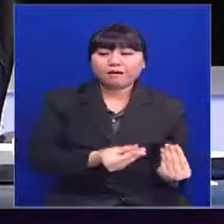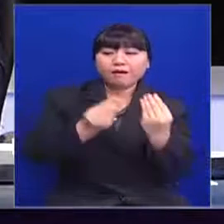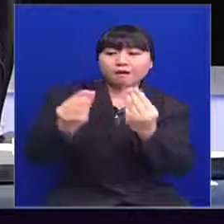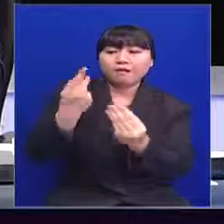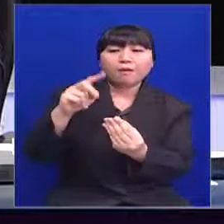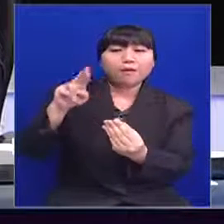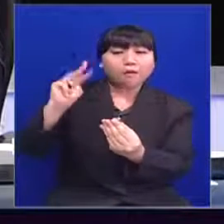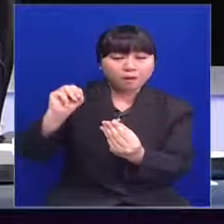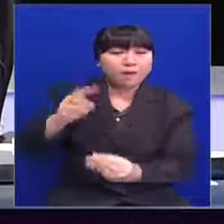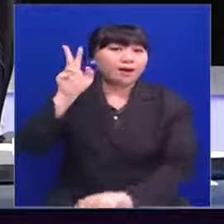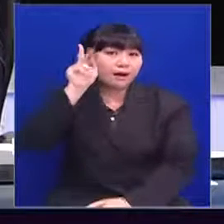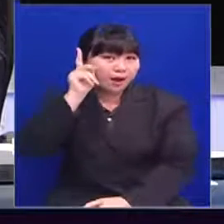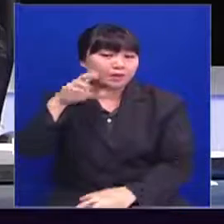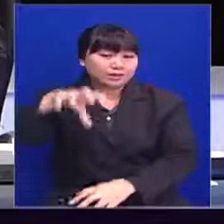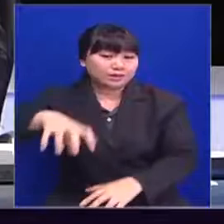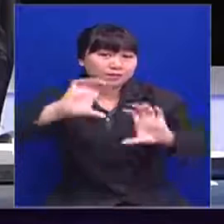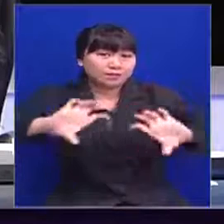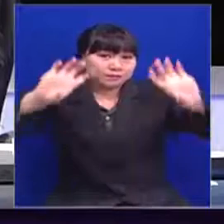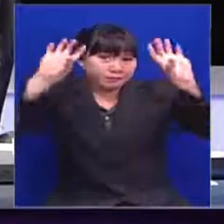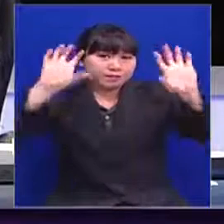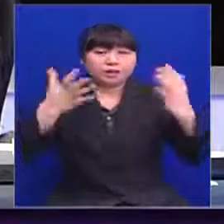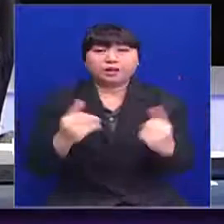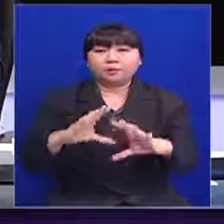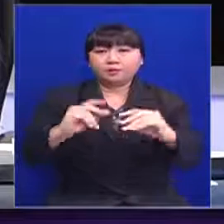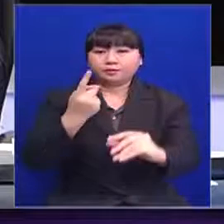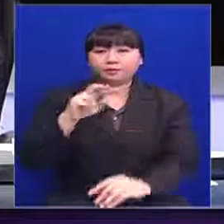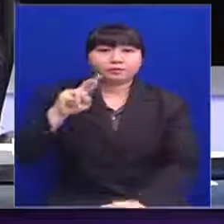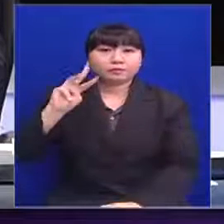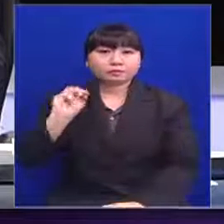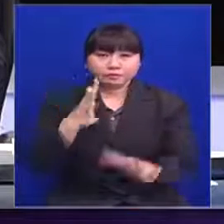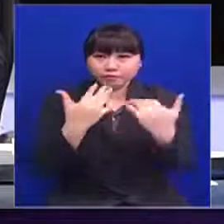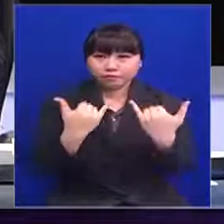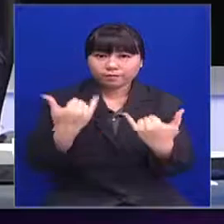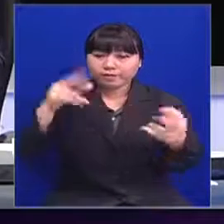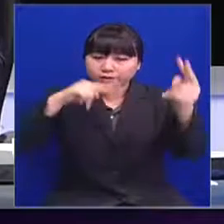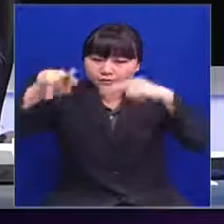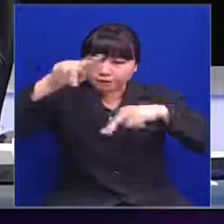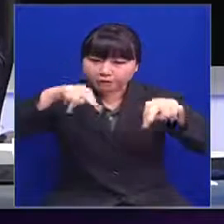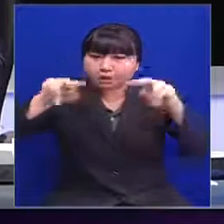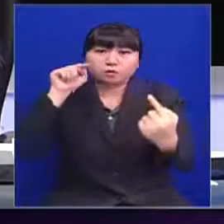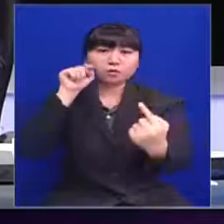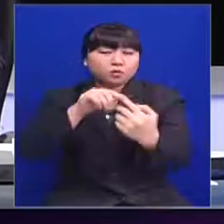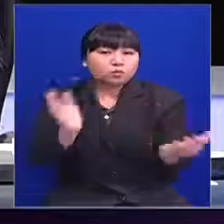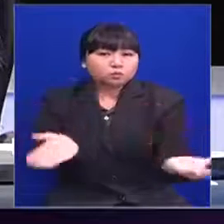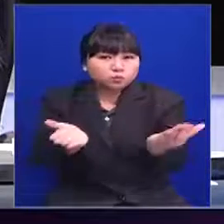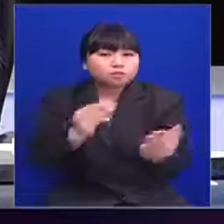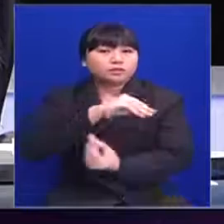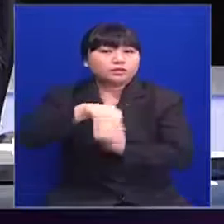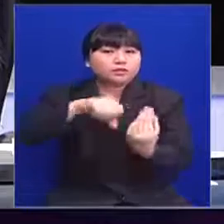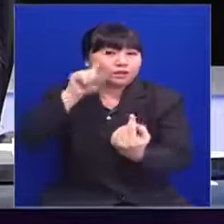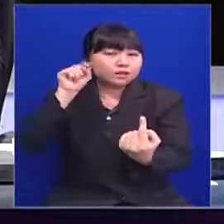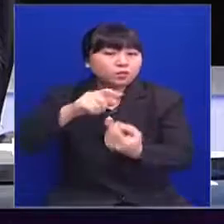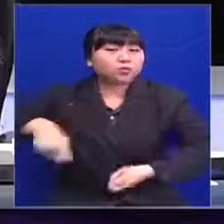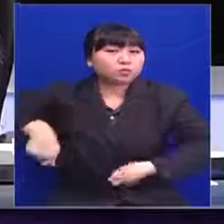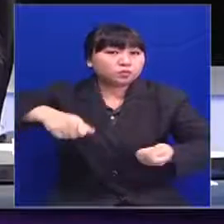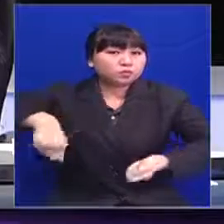สื่อมวลชนที่ทำเนียบรัฐบาลครับขณะที่การประชุมคณะรัฐมนตรีในวันนี้จะมีการพิจารณามาตรการกระตุ้นเศรษฐกิจในช่วงเทศกาลส